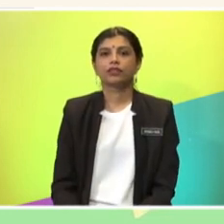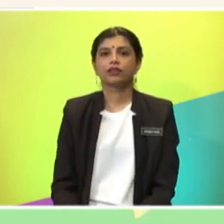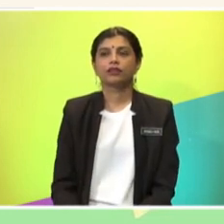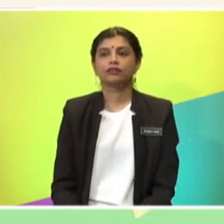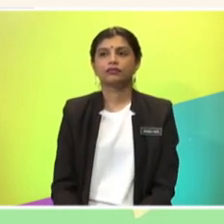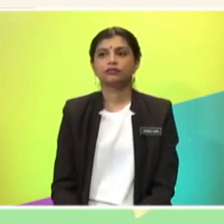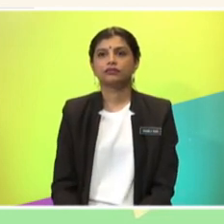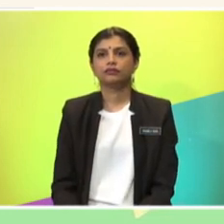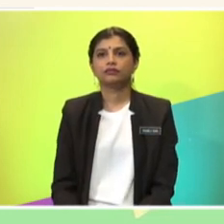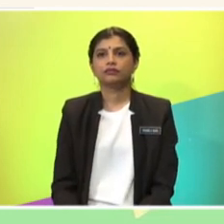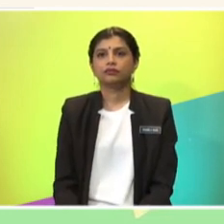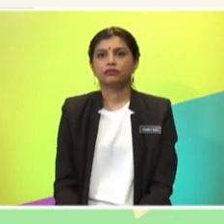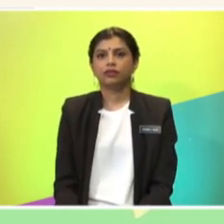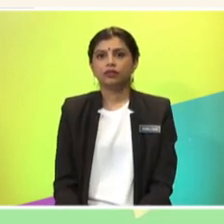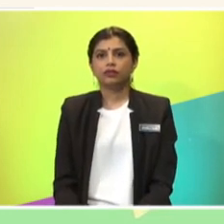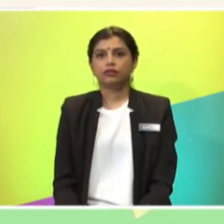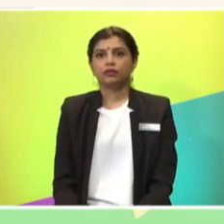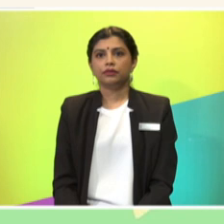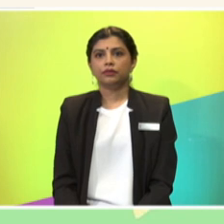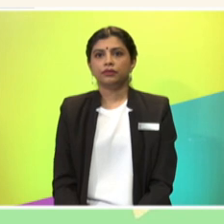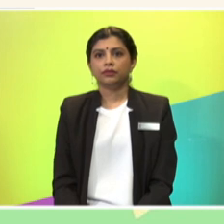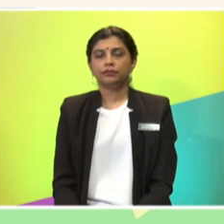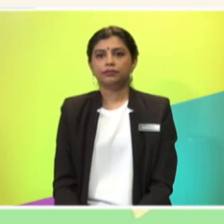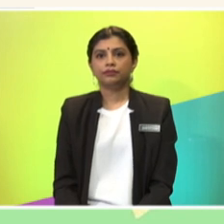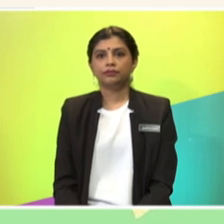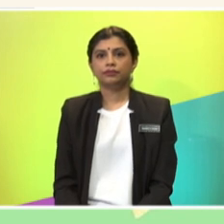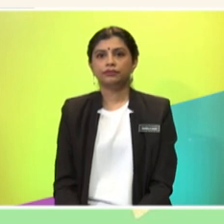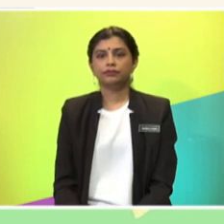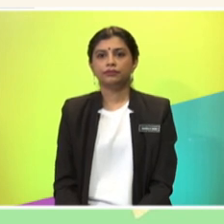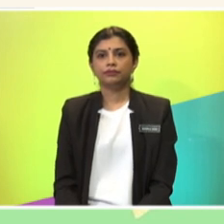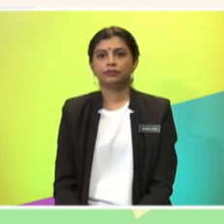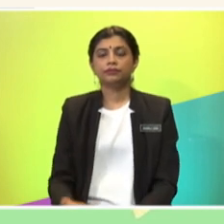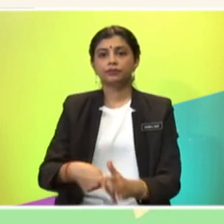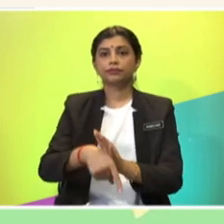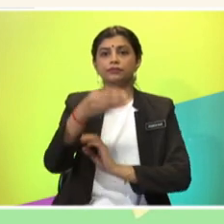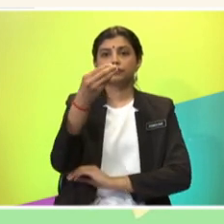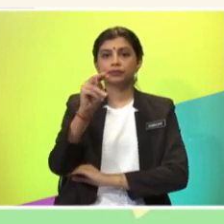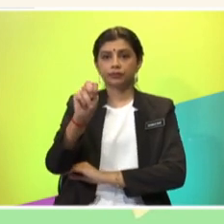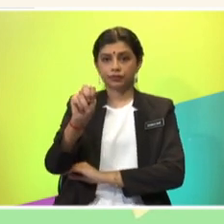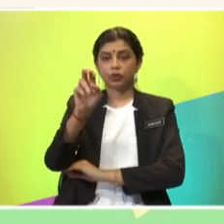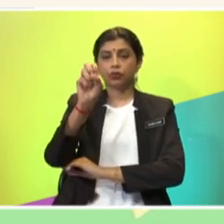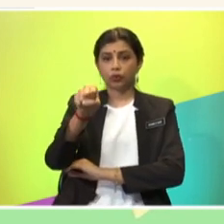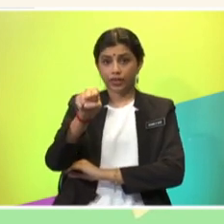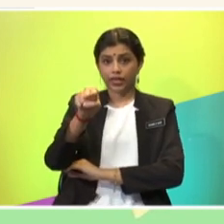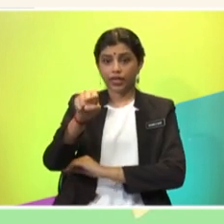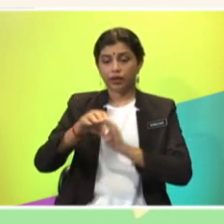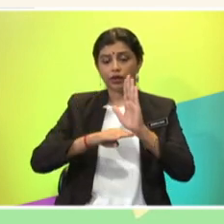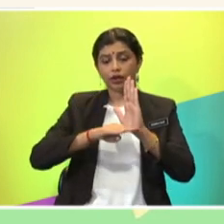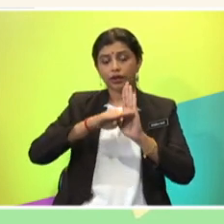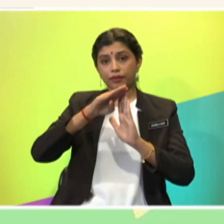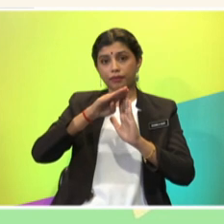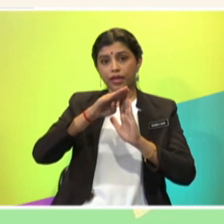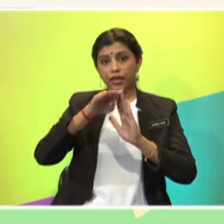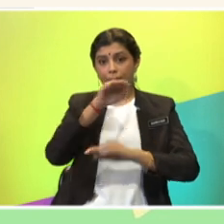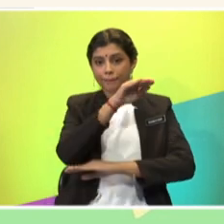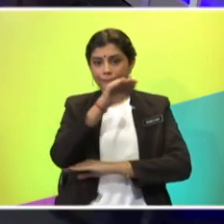Kemudian kalau kita tengok di perpuluhan, dia tak ada unit dan boleh melebihi nilai per 100. So